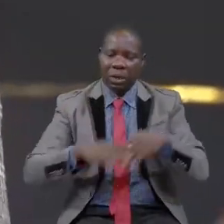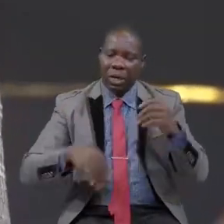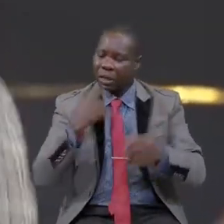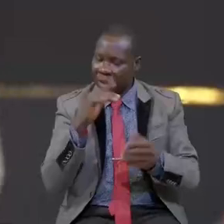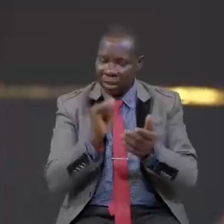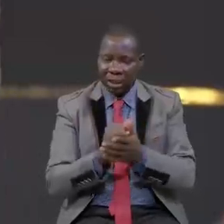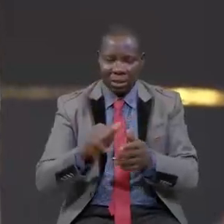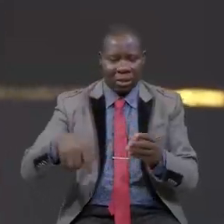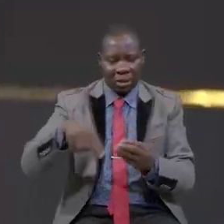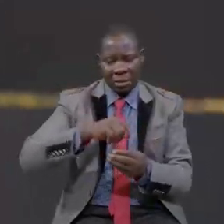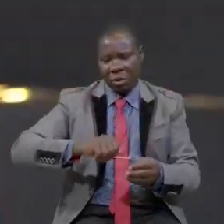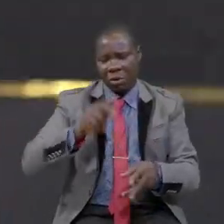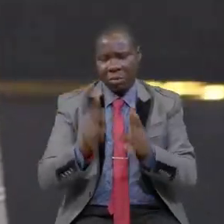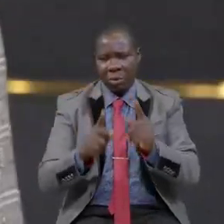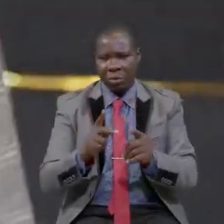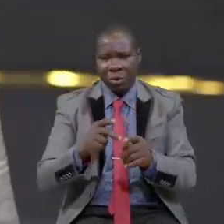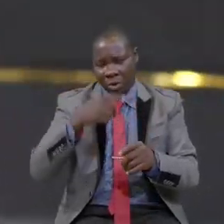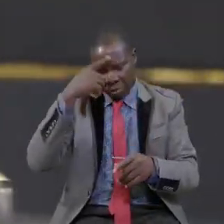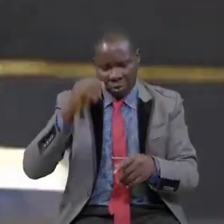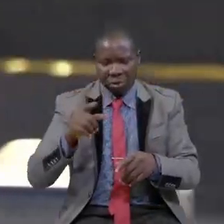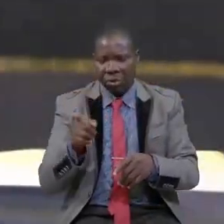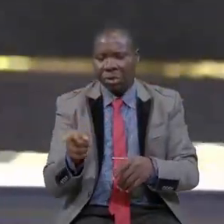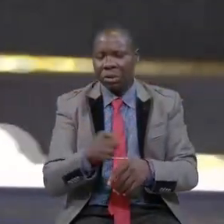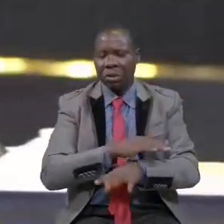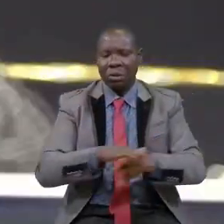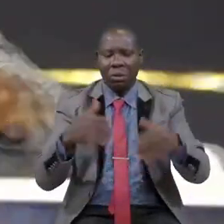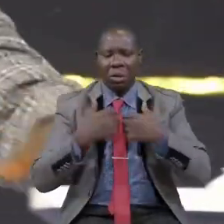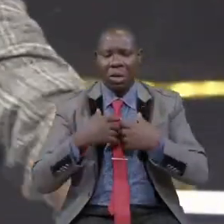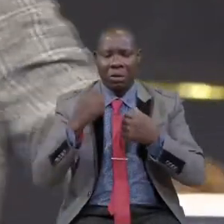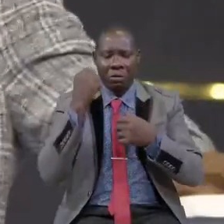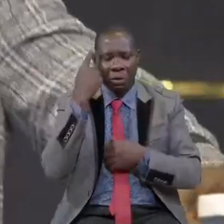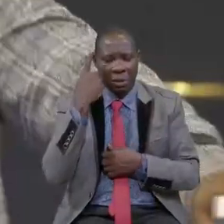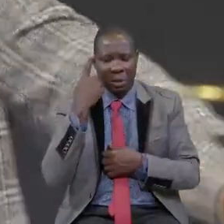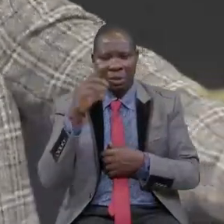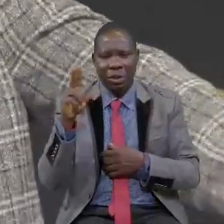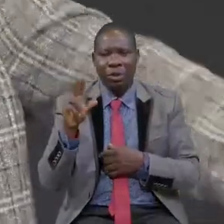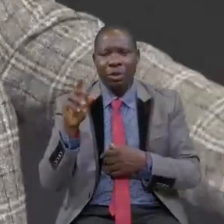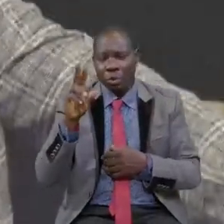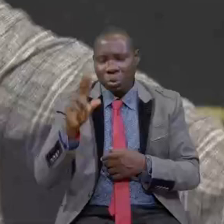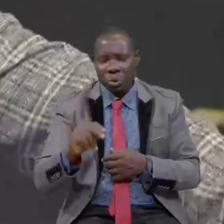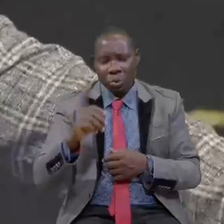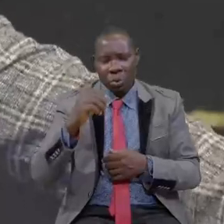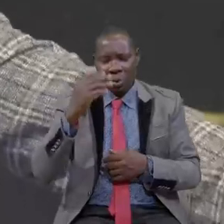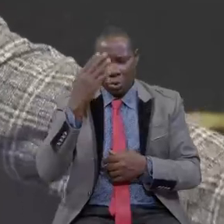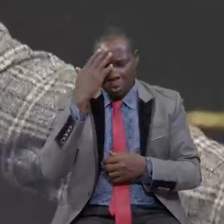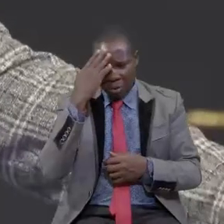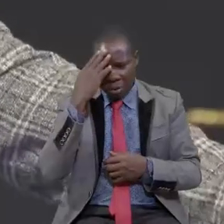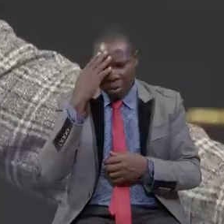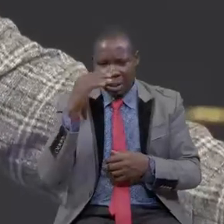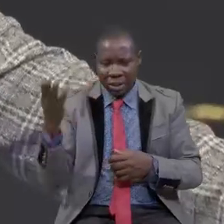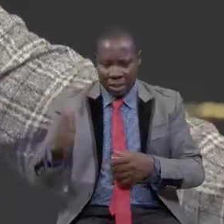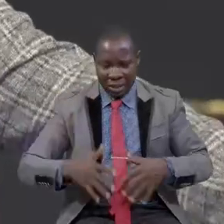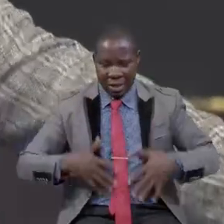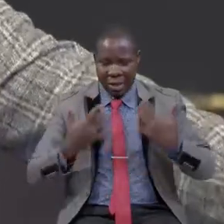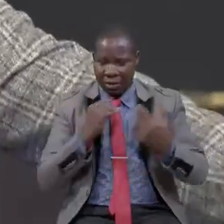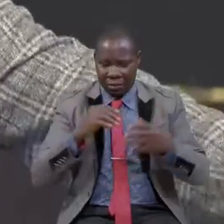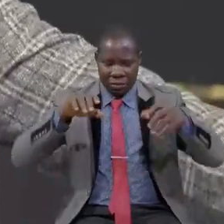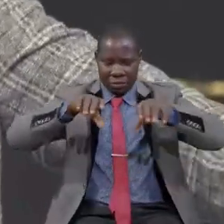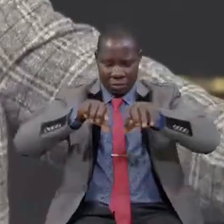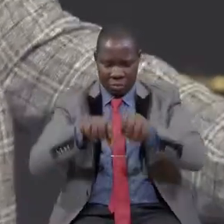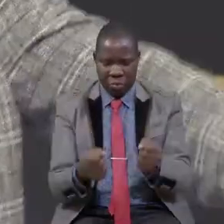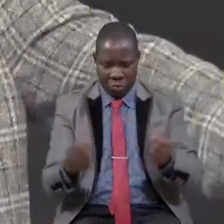plus d'engagement. Leurs vies sont totalement renversées. Et si tu essaies, et tu dis,